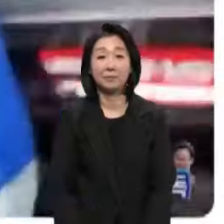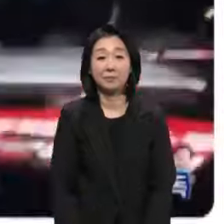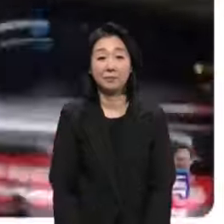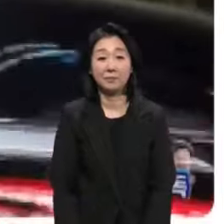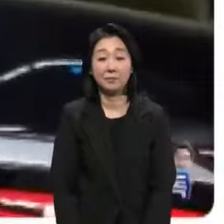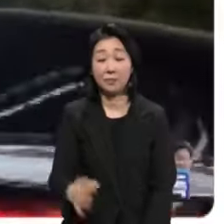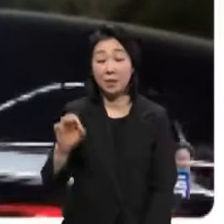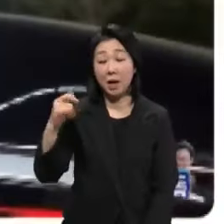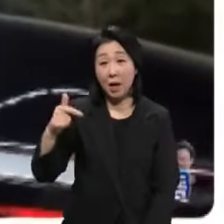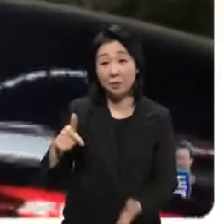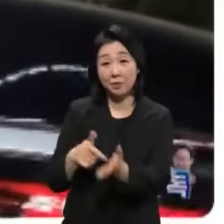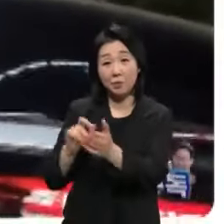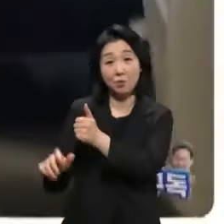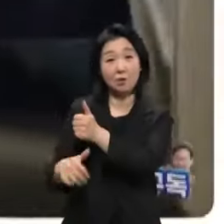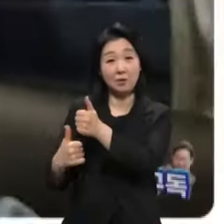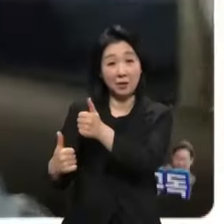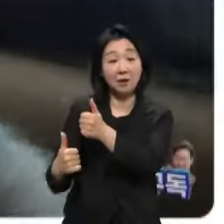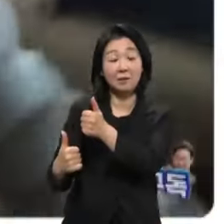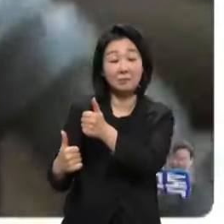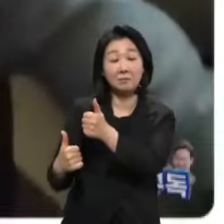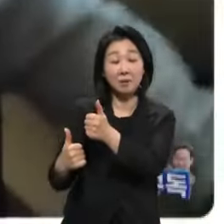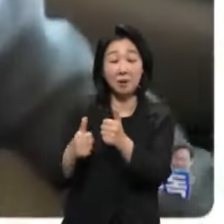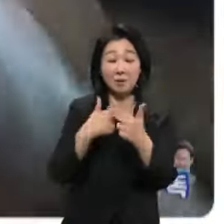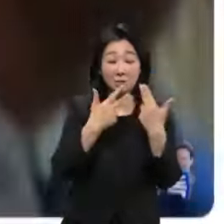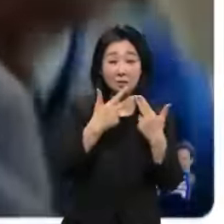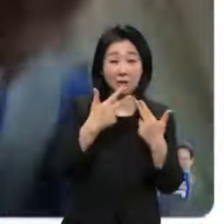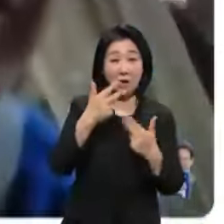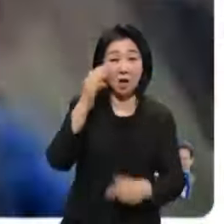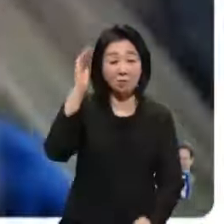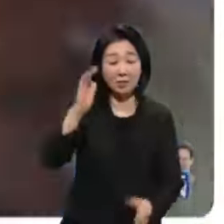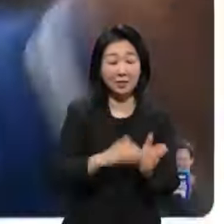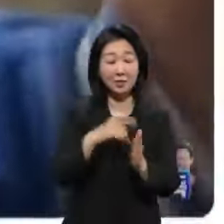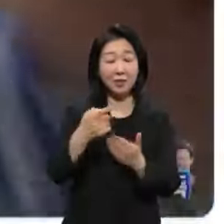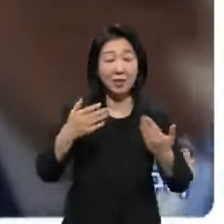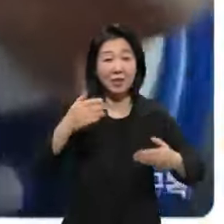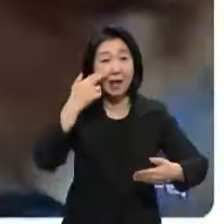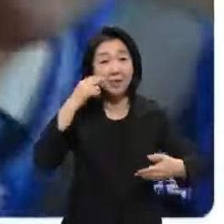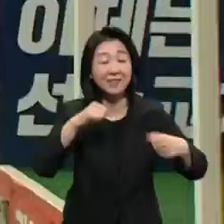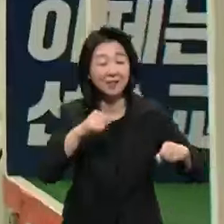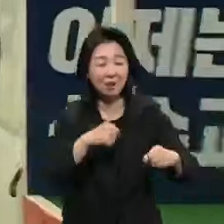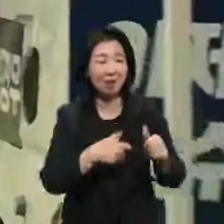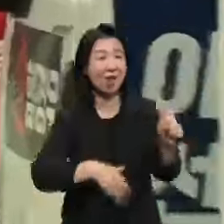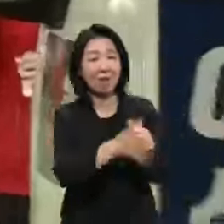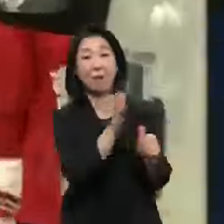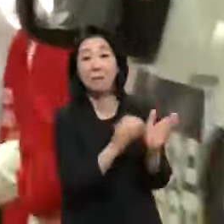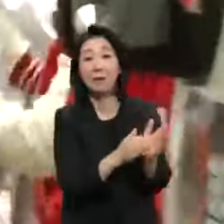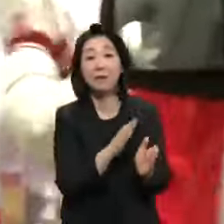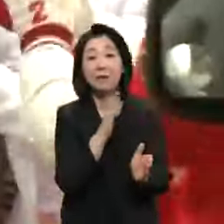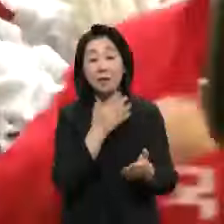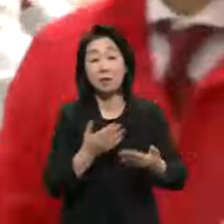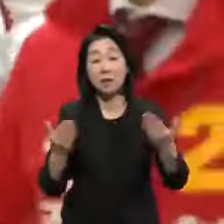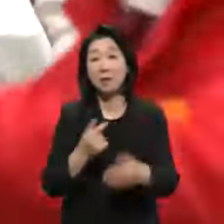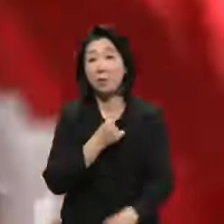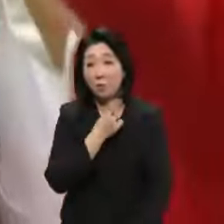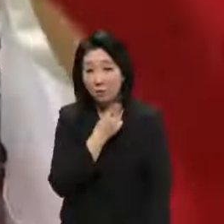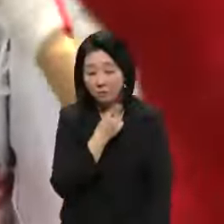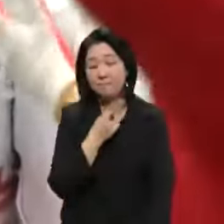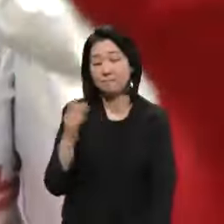한 위원장은 이 대표가 유세를 마친 뒤 일하는 척했네라고 말한 것 등을 정조준하며 진짜 일을 하고